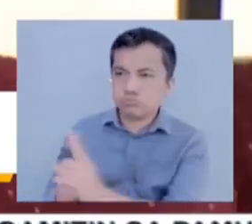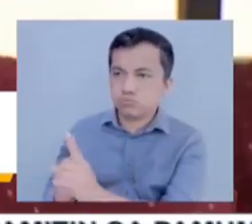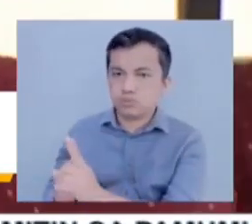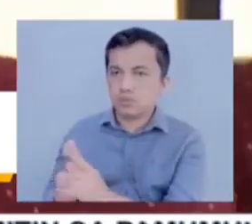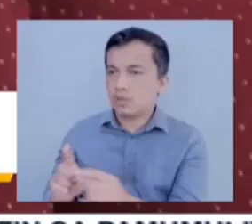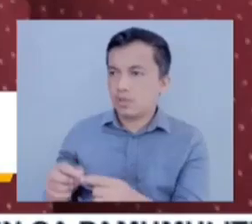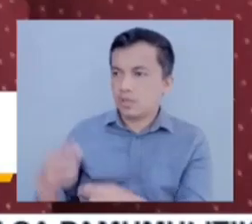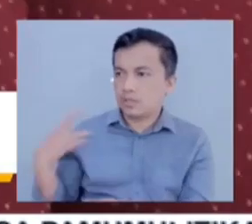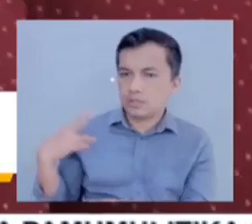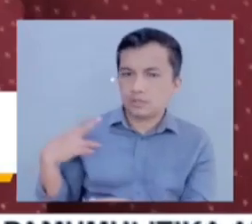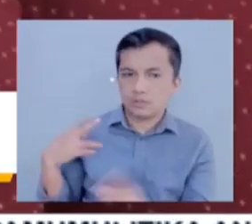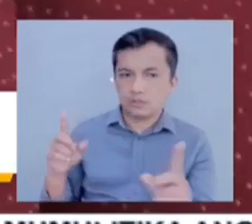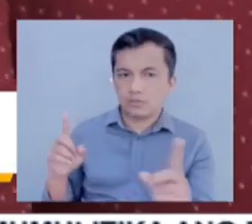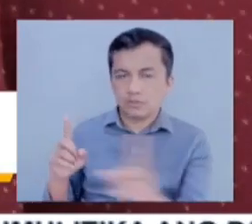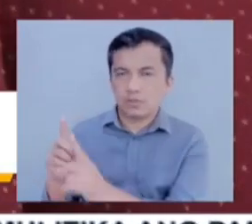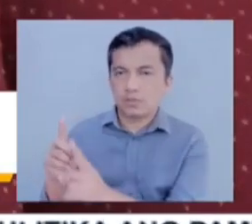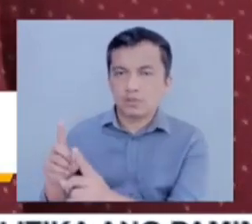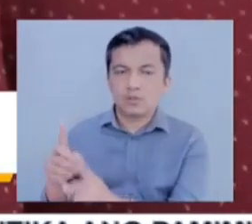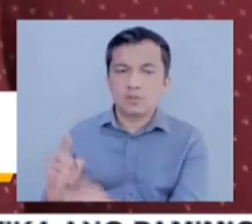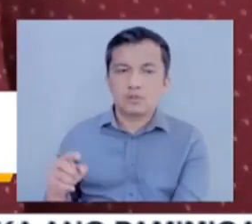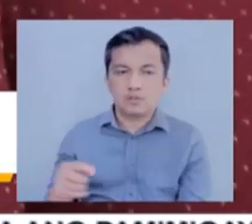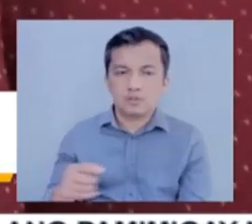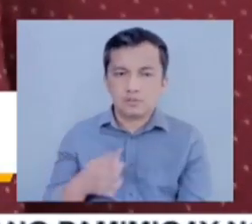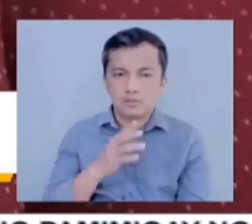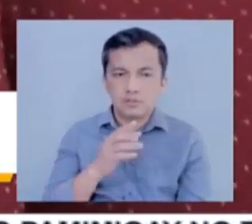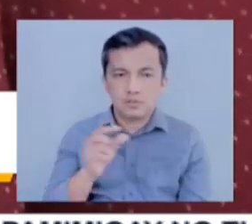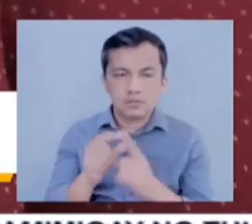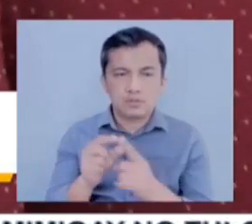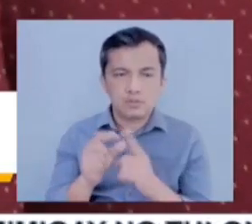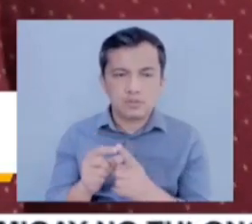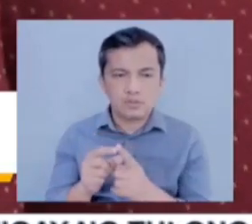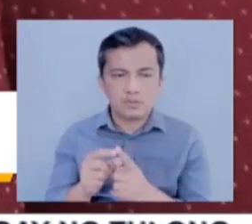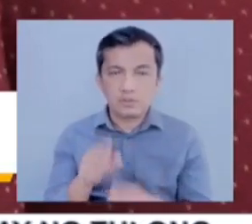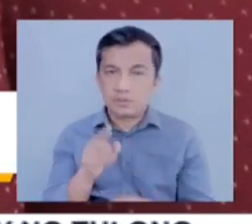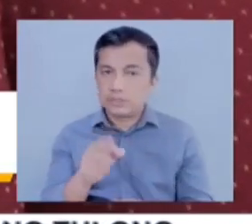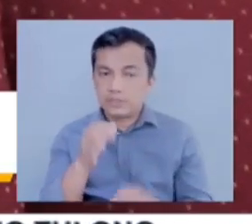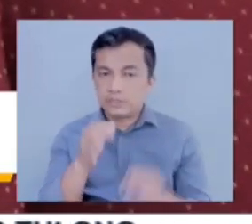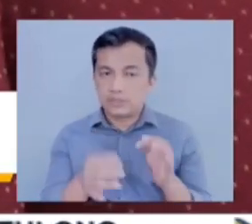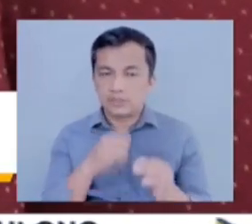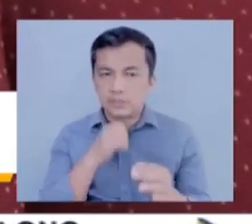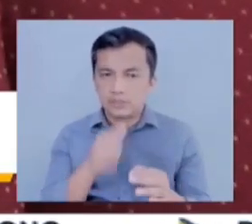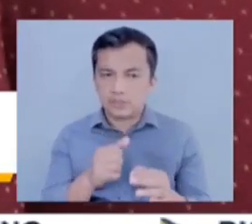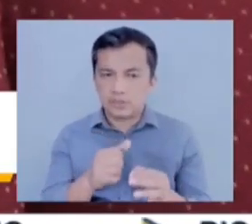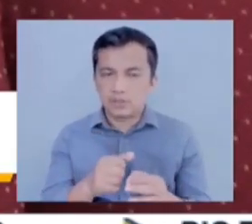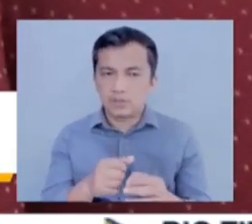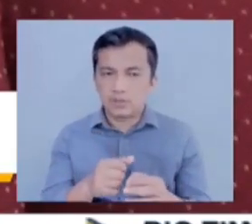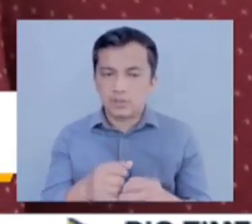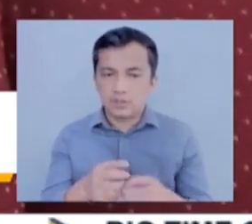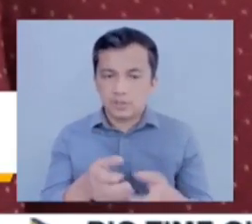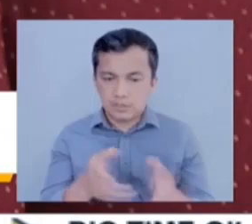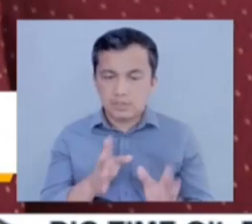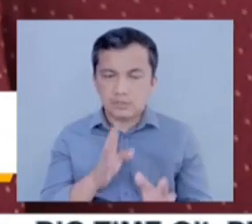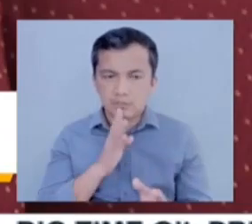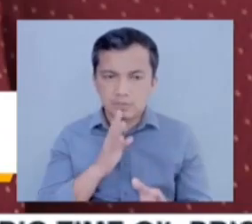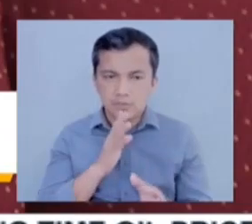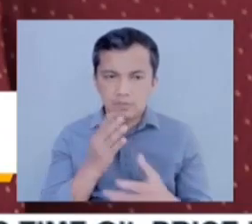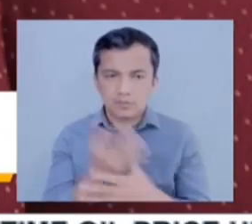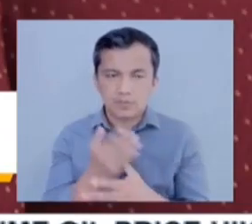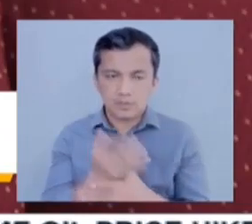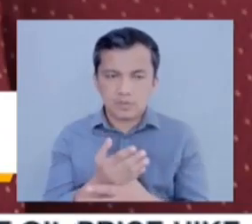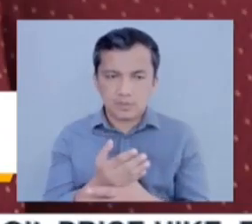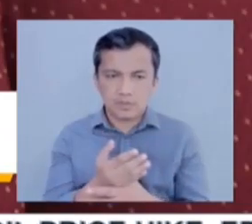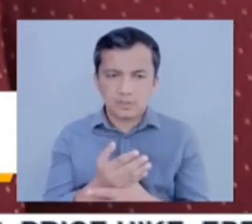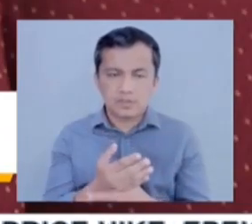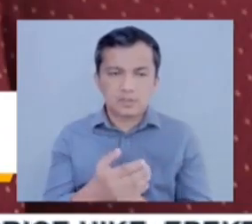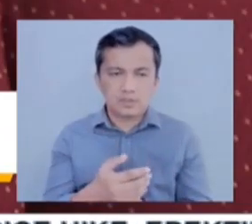malapit na po siya, he uttered the words, "Kung hindi niyo ako pasasalitain, manggugulo ako." And he